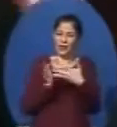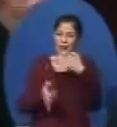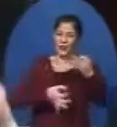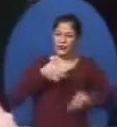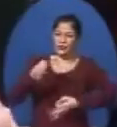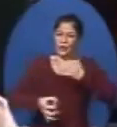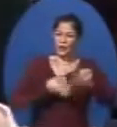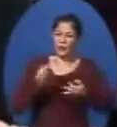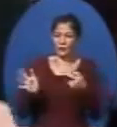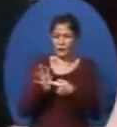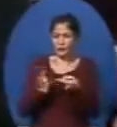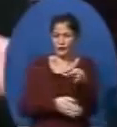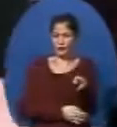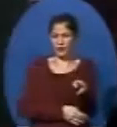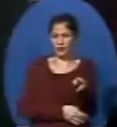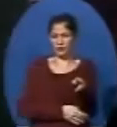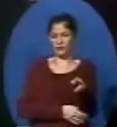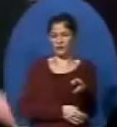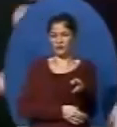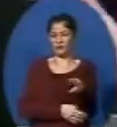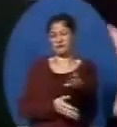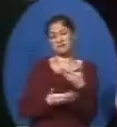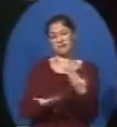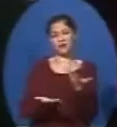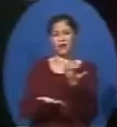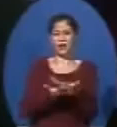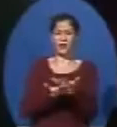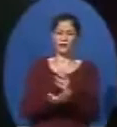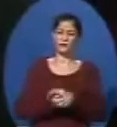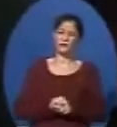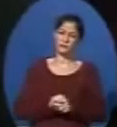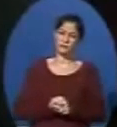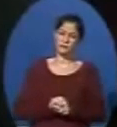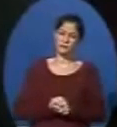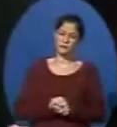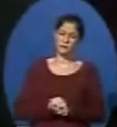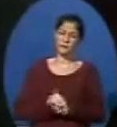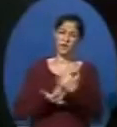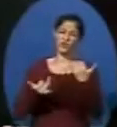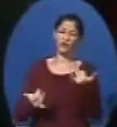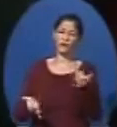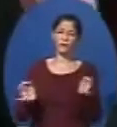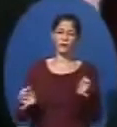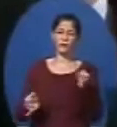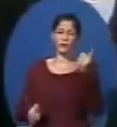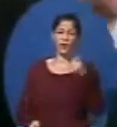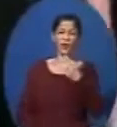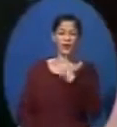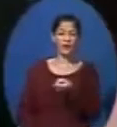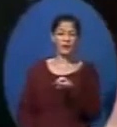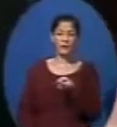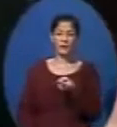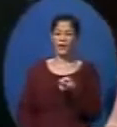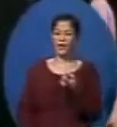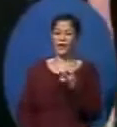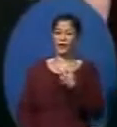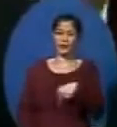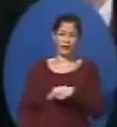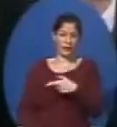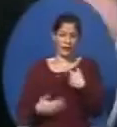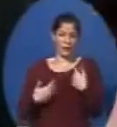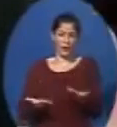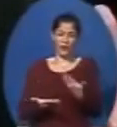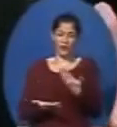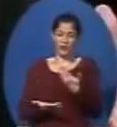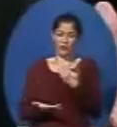אותו, כן. ואז אין ראיות. תקום הפרקליטות ותגיד, אין לנו עד.